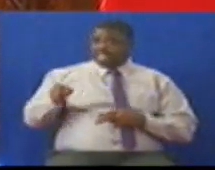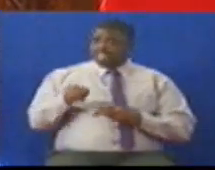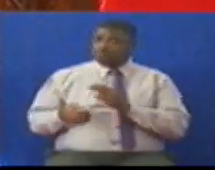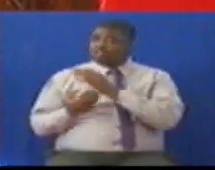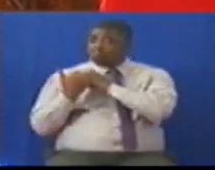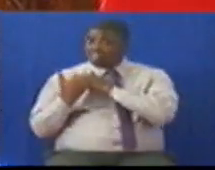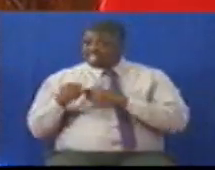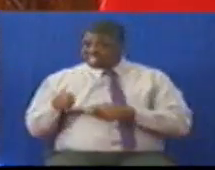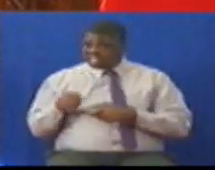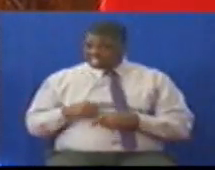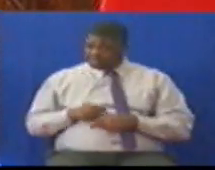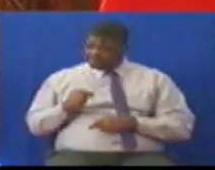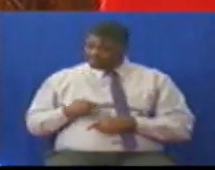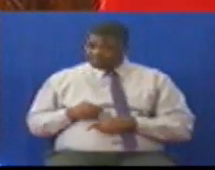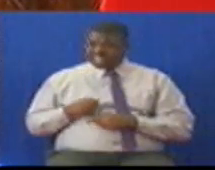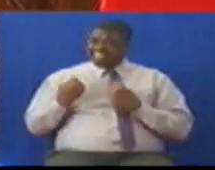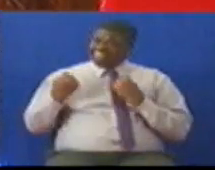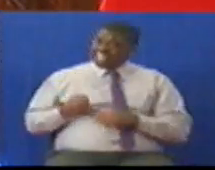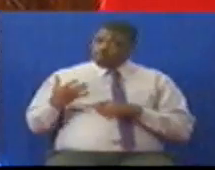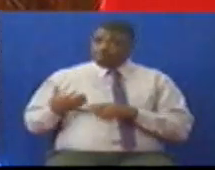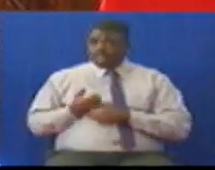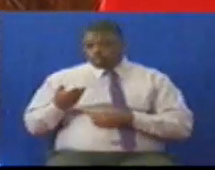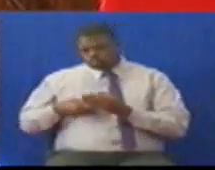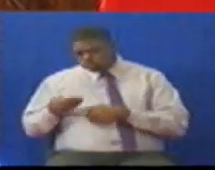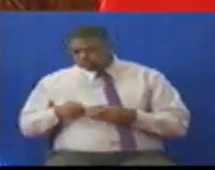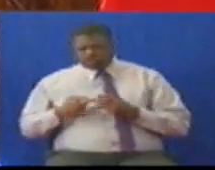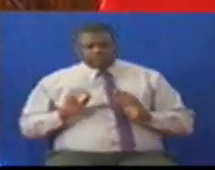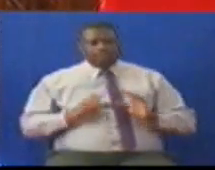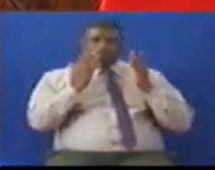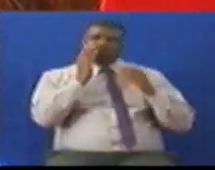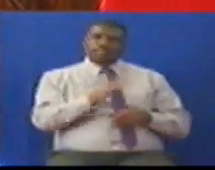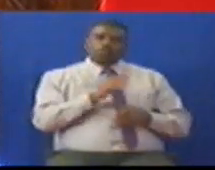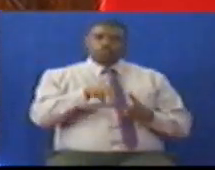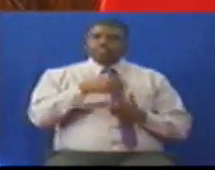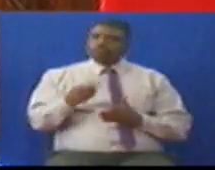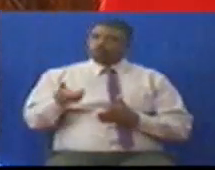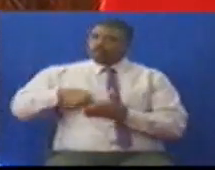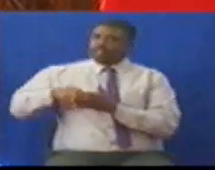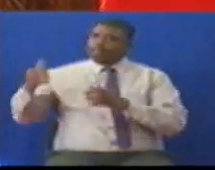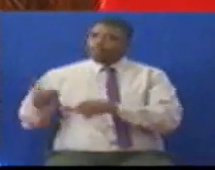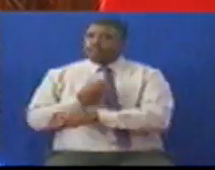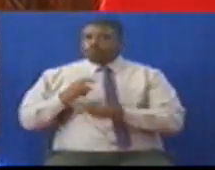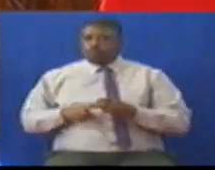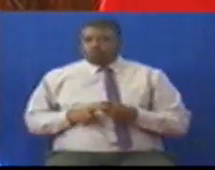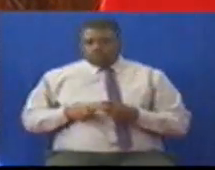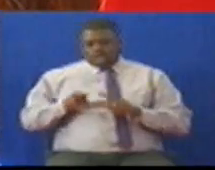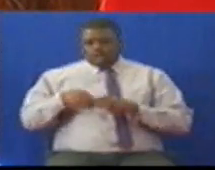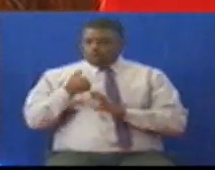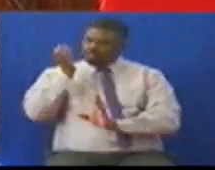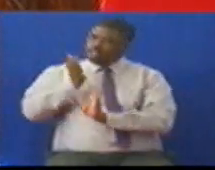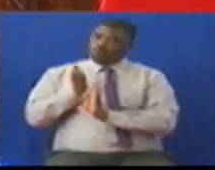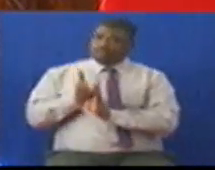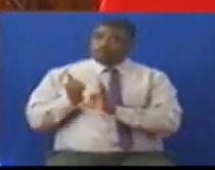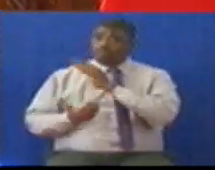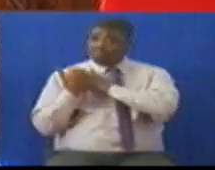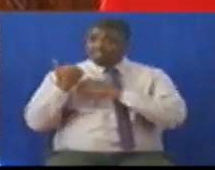kwa madhila waliopata ya kiuchumi, kushindwa kuendesha maisha yao ya kujiongezea kipato kisa au kisaikolojia? Serikali itawajibika